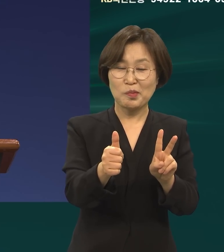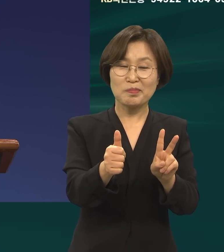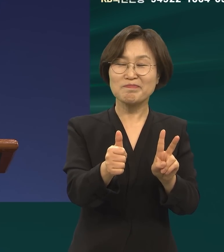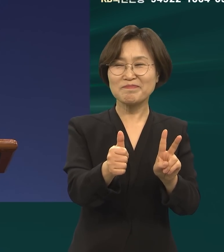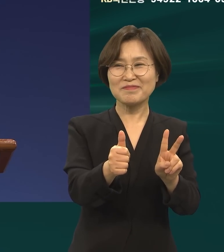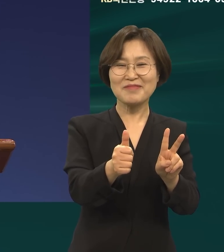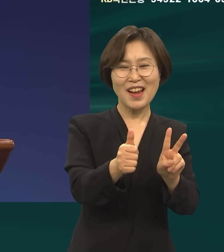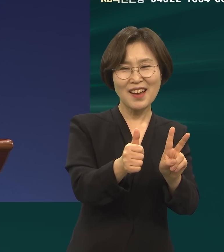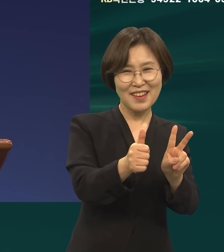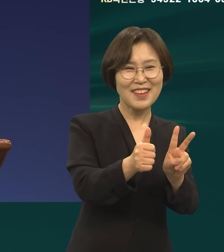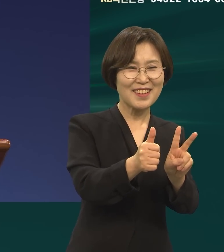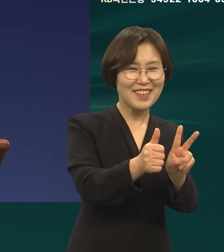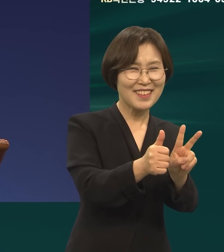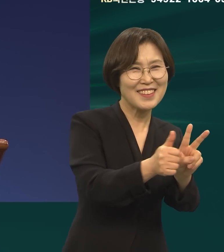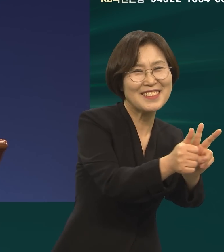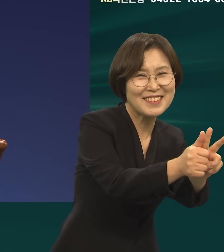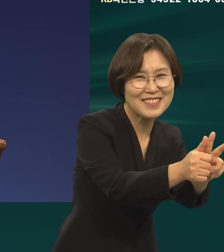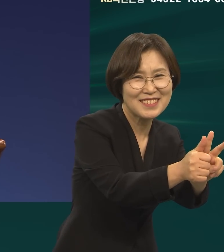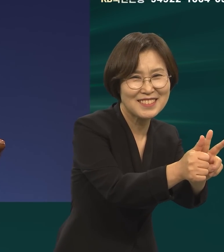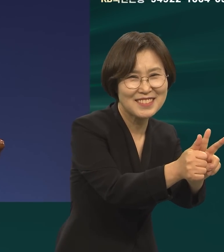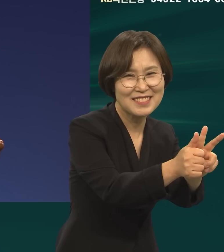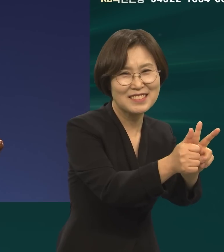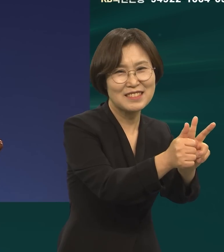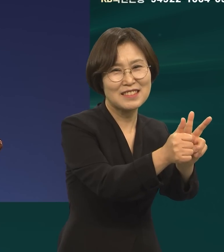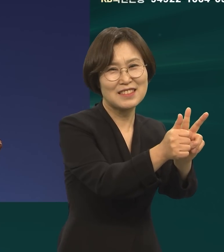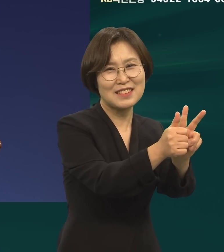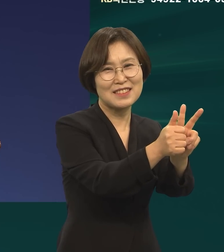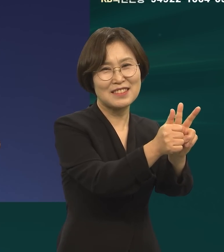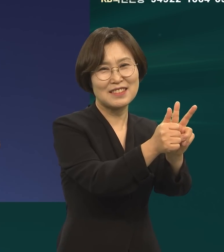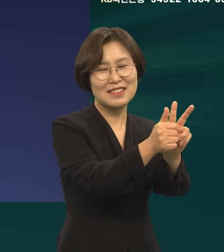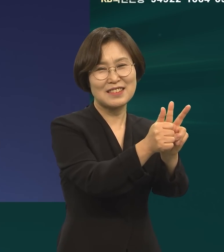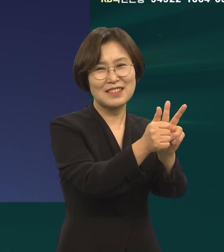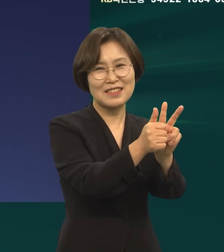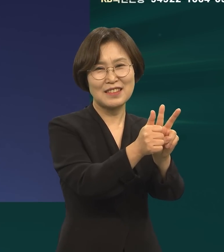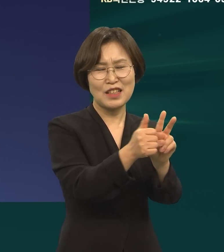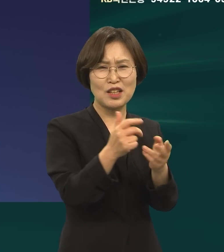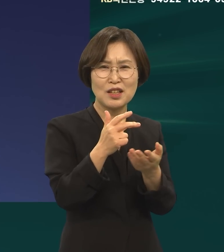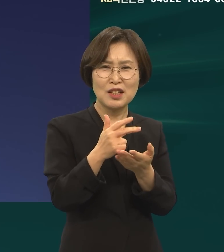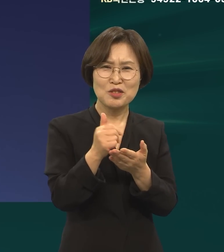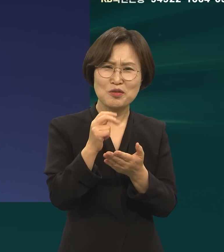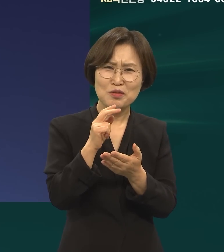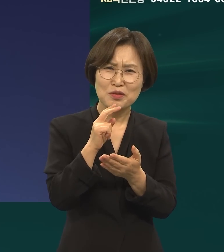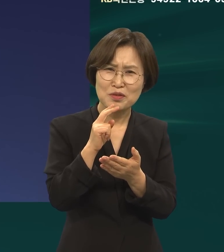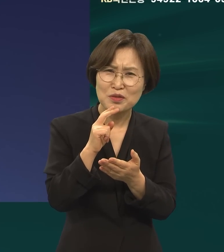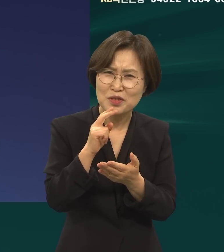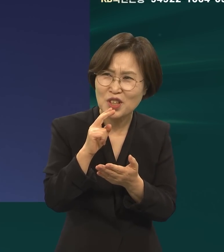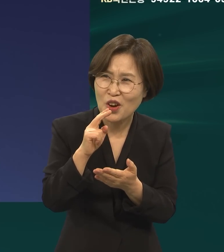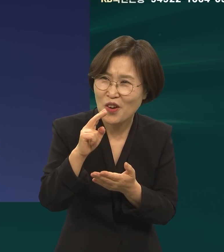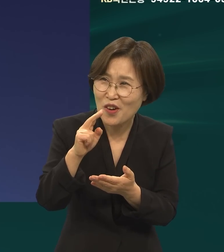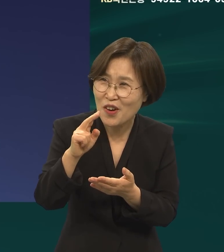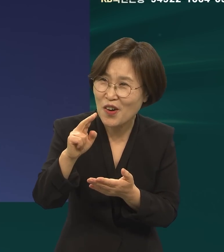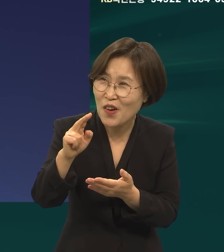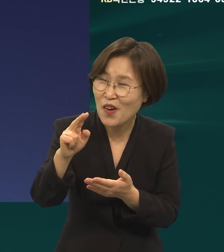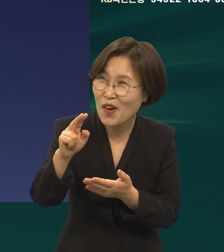들어가시듯이 그래. 여러분, 이게 뭔지 아세요? 주여라고 부르면 주님은 바로